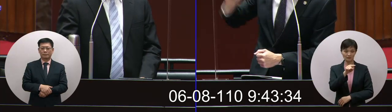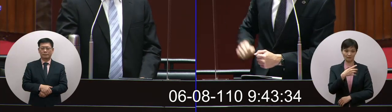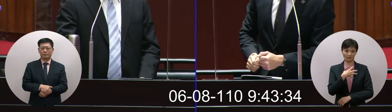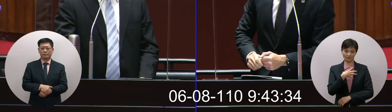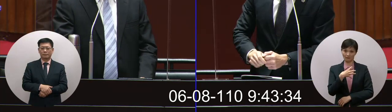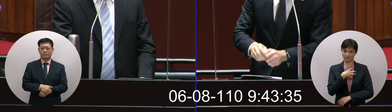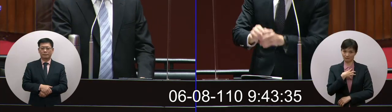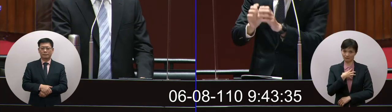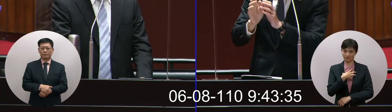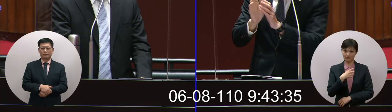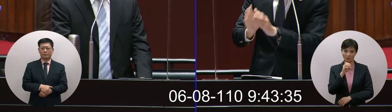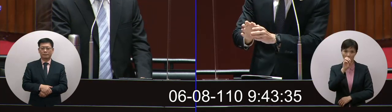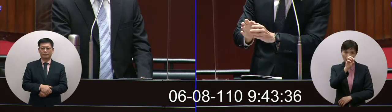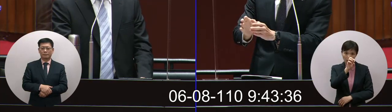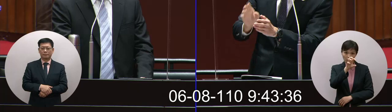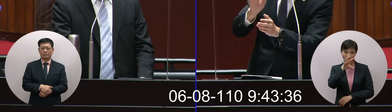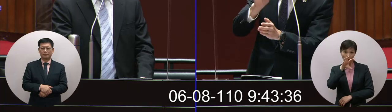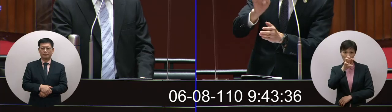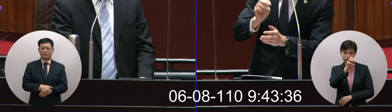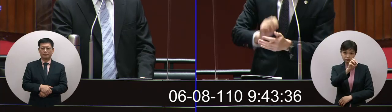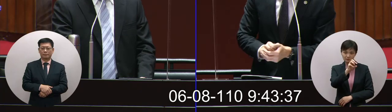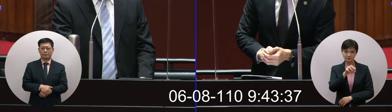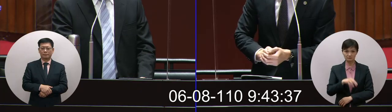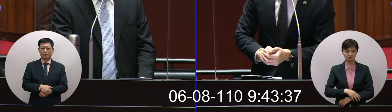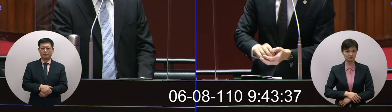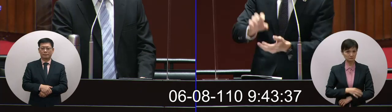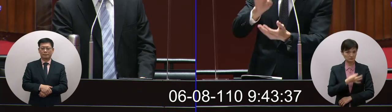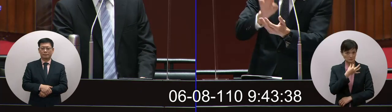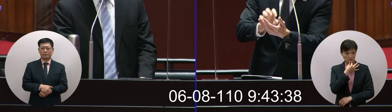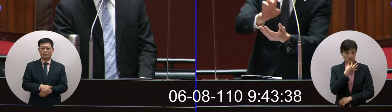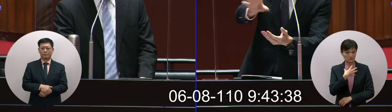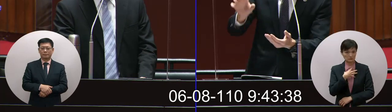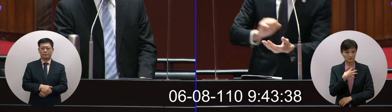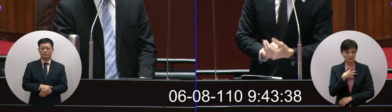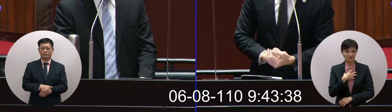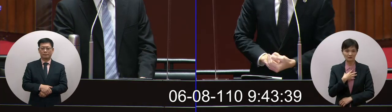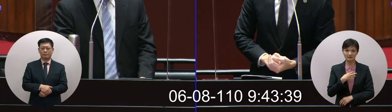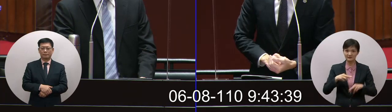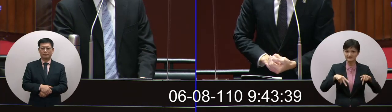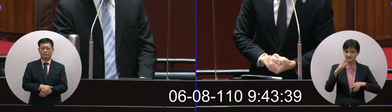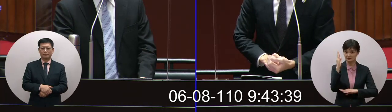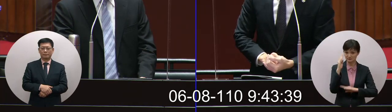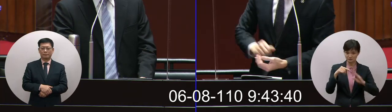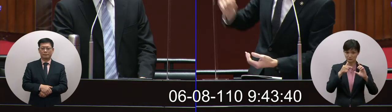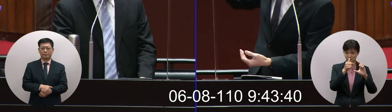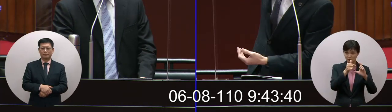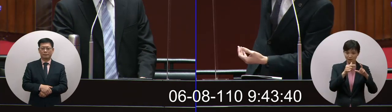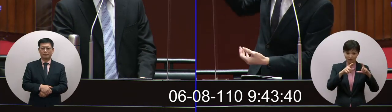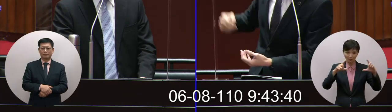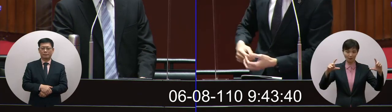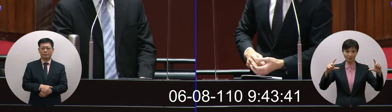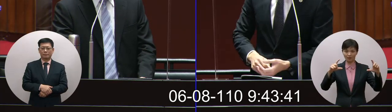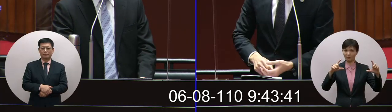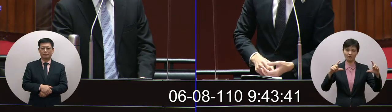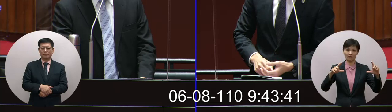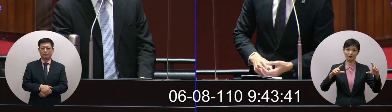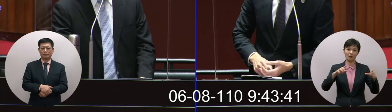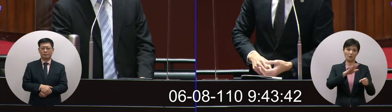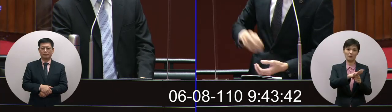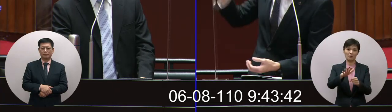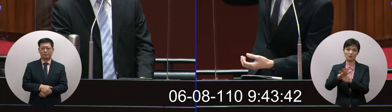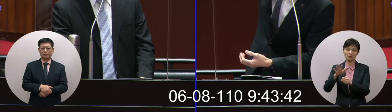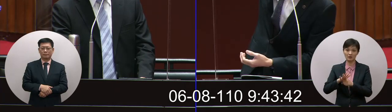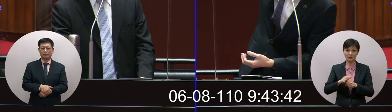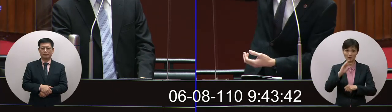红点的大小，即、這个寸尺差不多20-30个较真者，规个行政区都拢红起啊啦。所以讲，当然放假规个拢嘛红